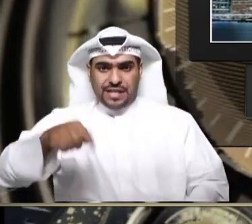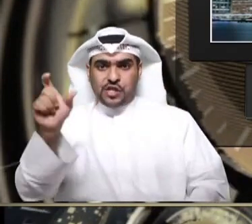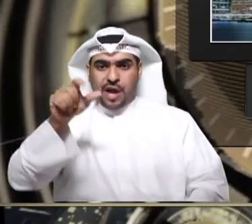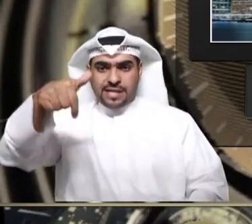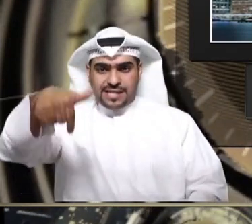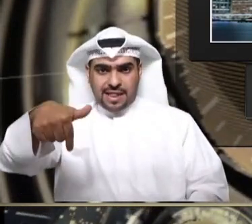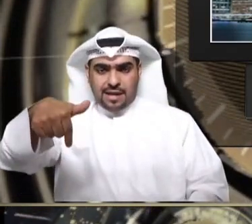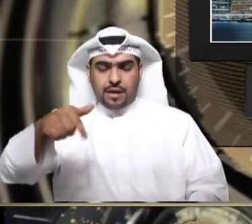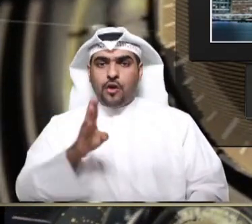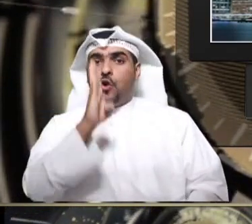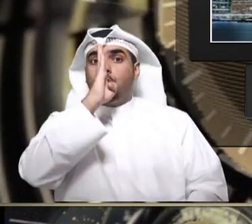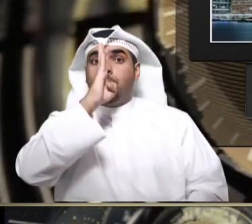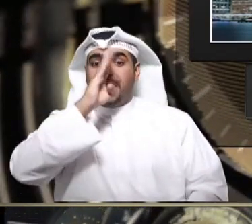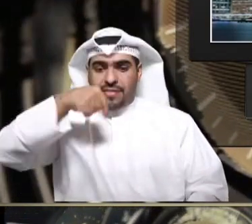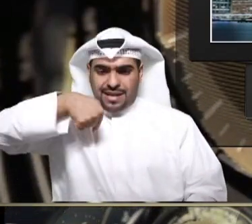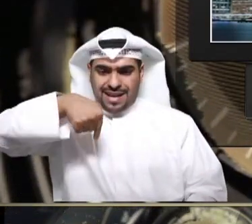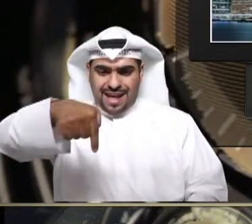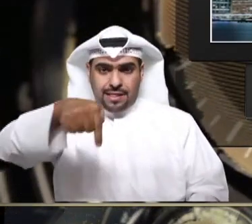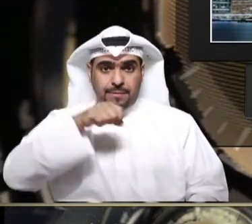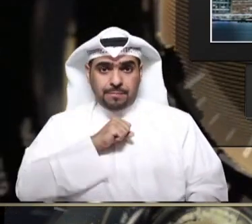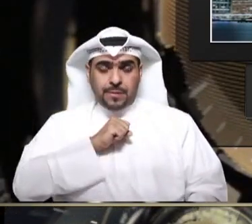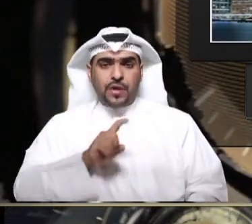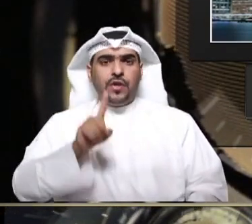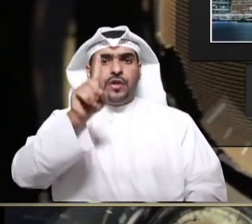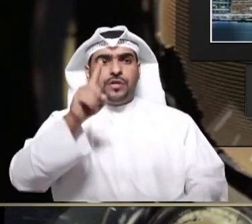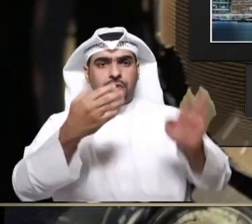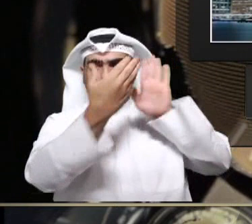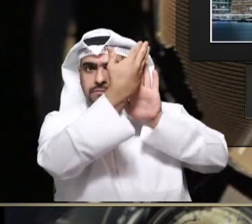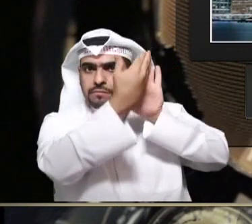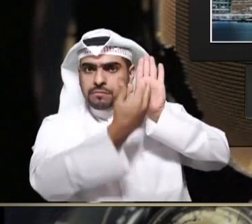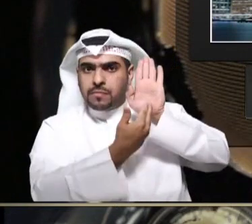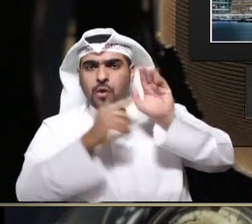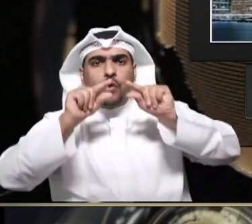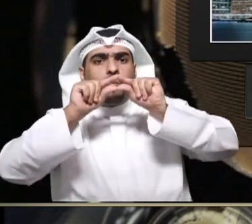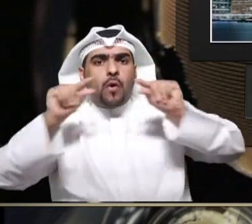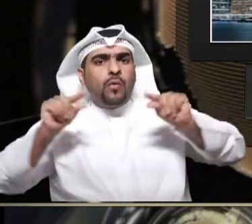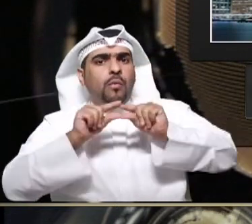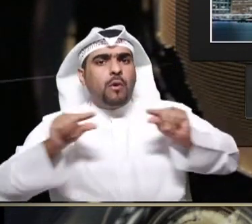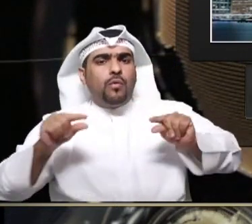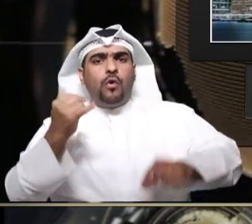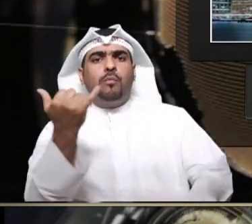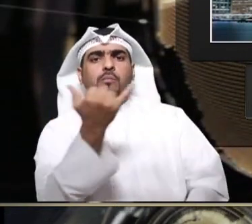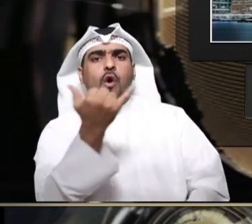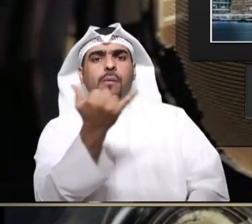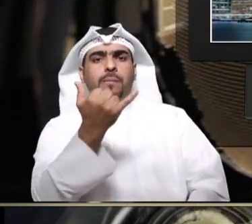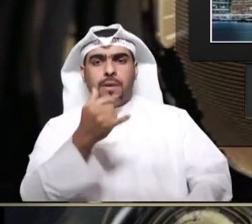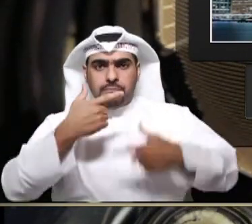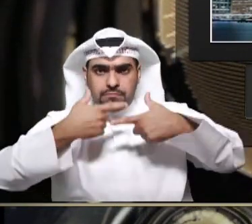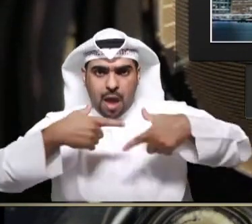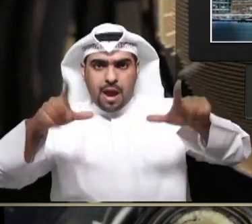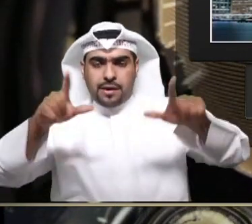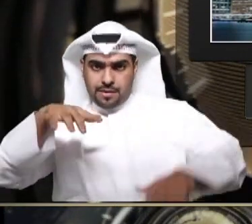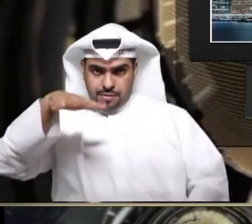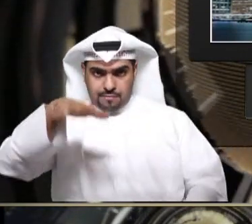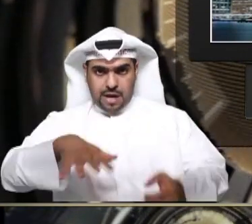الاثنين القادم لعرض أهم القضايا التي ستطرحها دولة الكويت خلال رئاستها